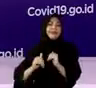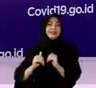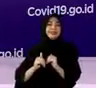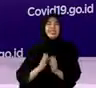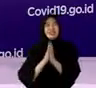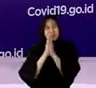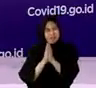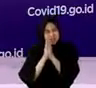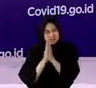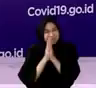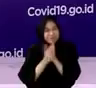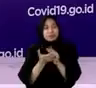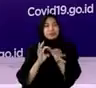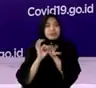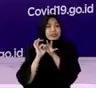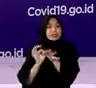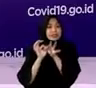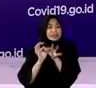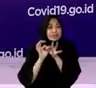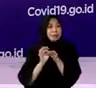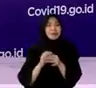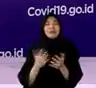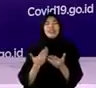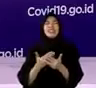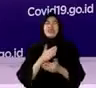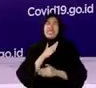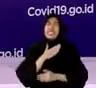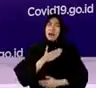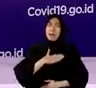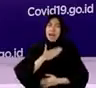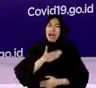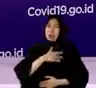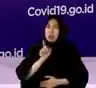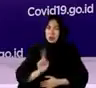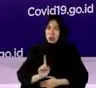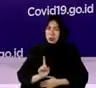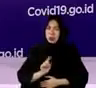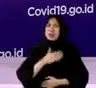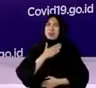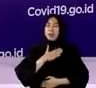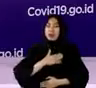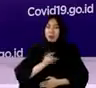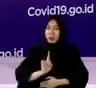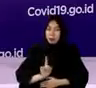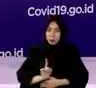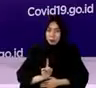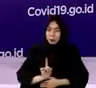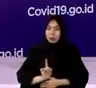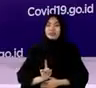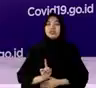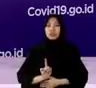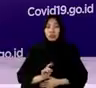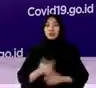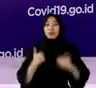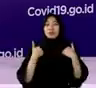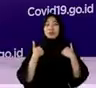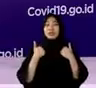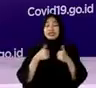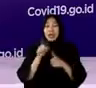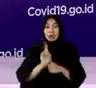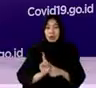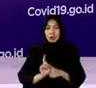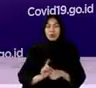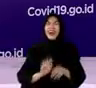Mohon kerjasamanya kepada masyarakat untuk bersabar dan bijak khususnya dalam melakukan kegiatan